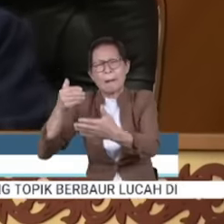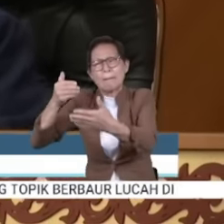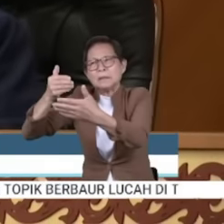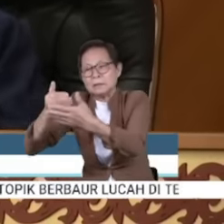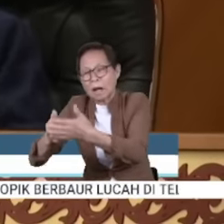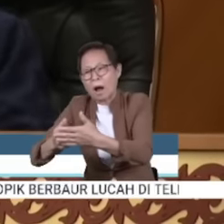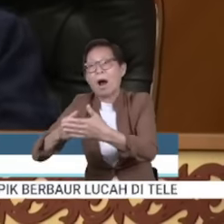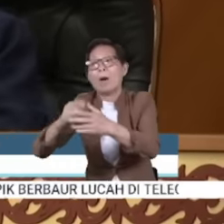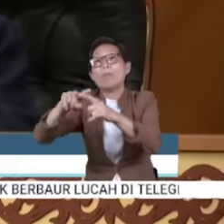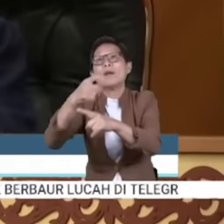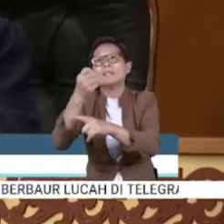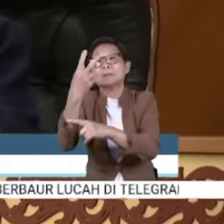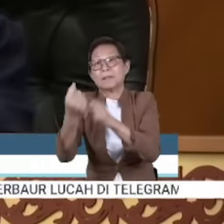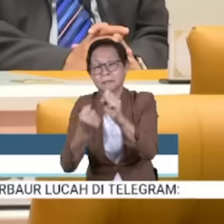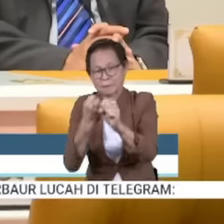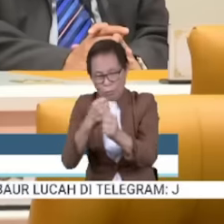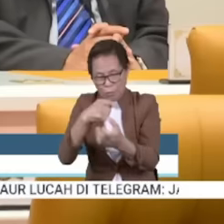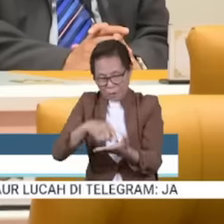tahun